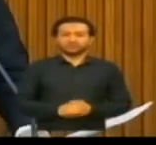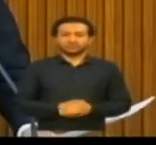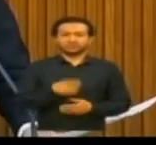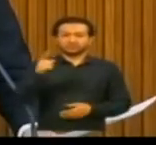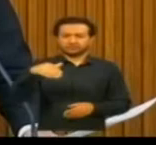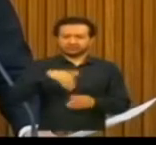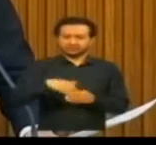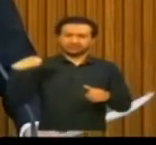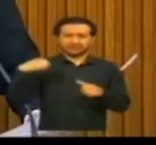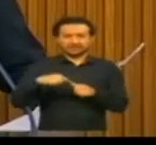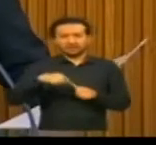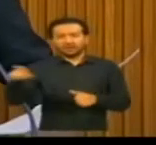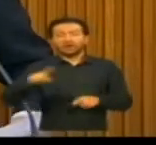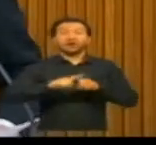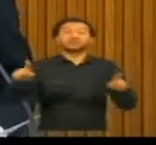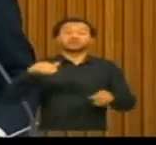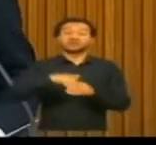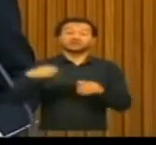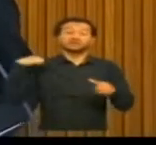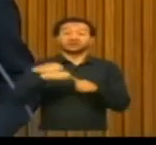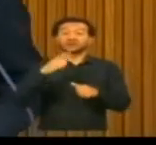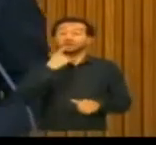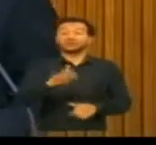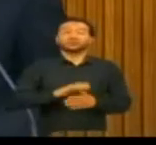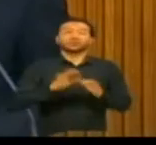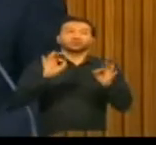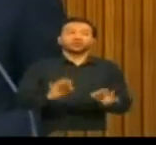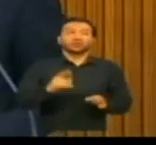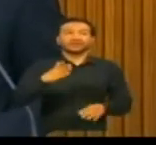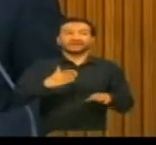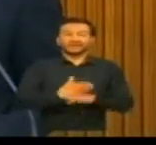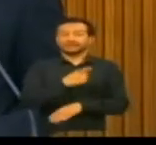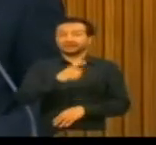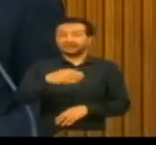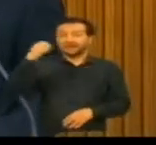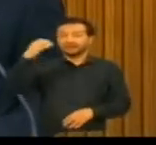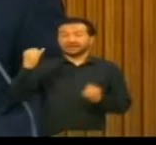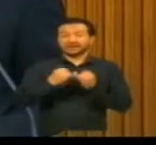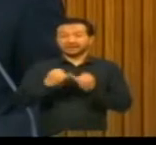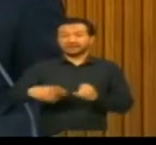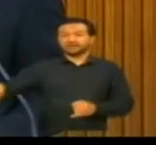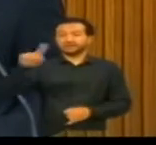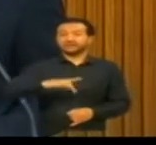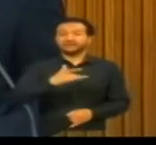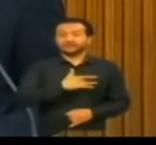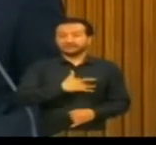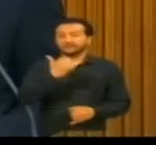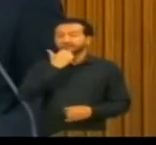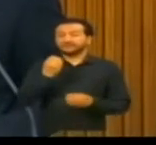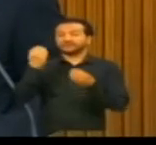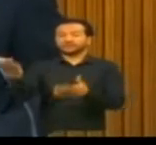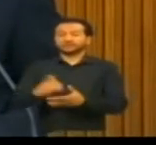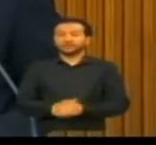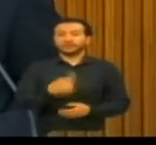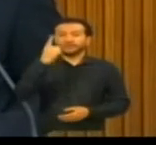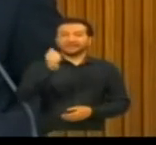seçimi yenile. Hayır, seçimi de yenilemeyeceğim. Şöyle bir gerçeği AK Partili kardeşlerimin vicdanına teslim ediyorum. Bir